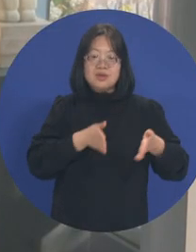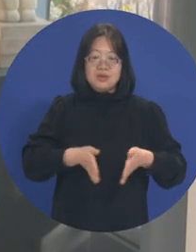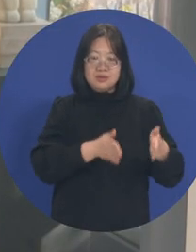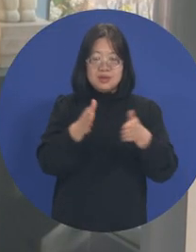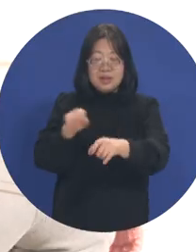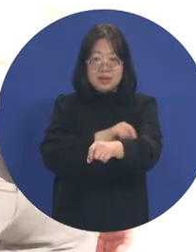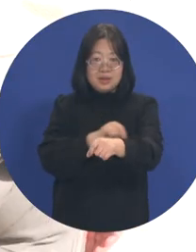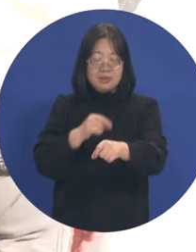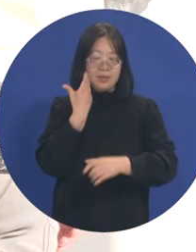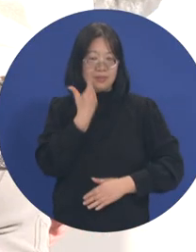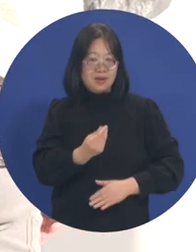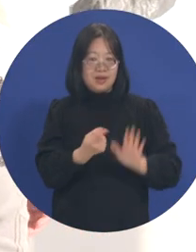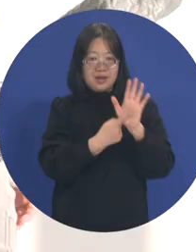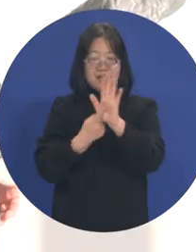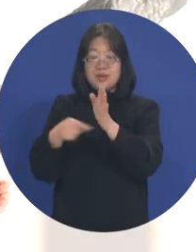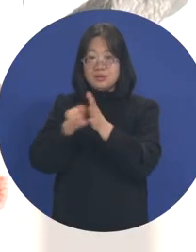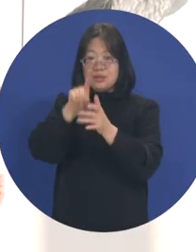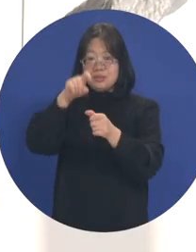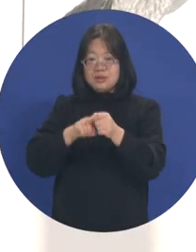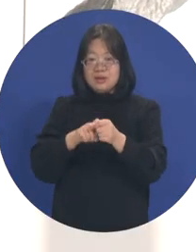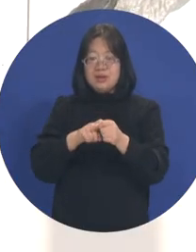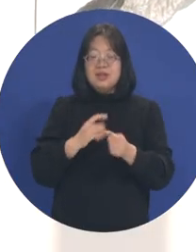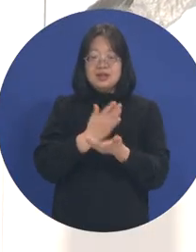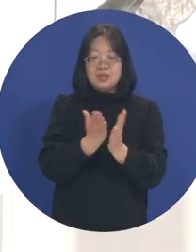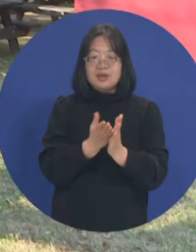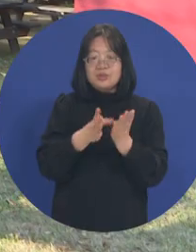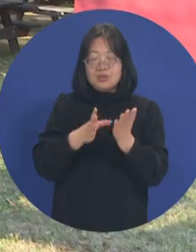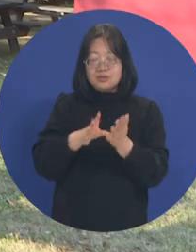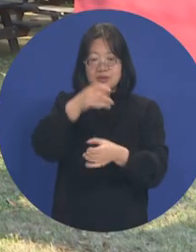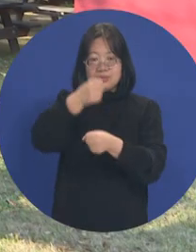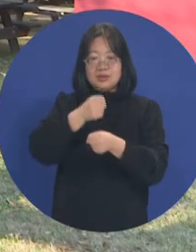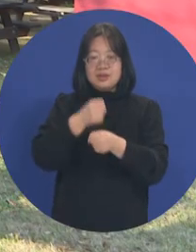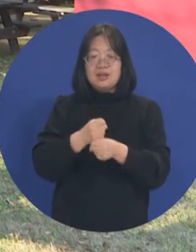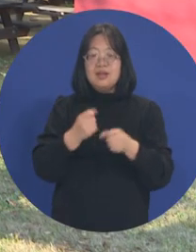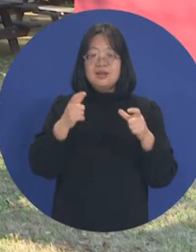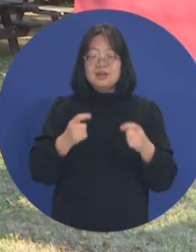골목의 색다른 매력을 널리 알릴 수 있도록 다양한 상품을 개발해